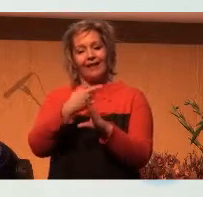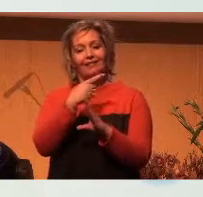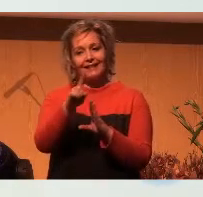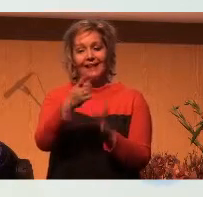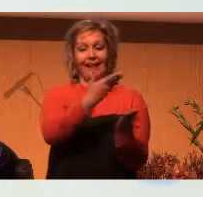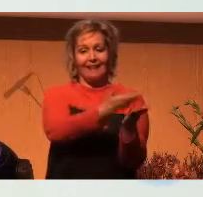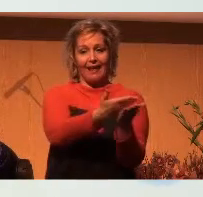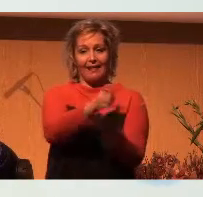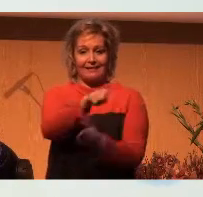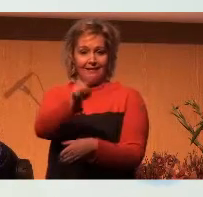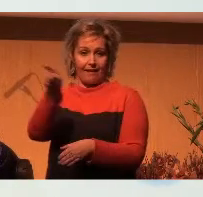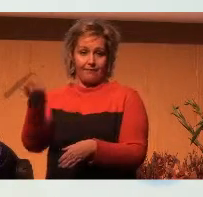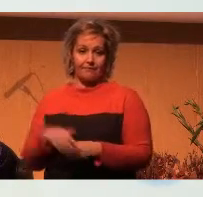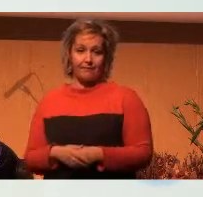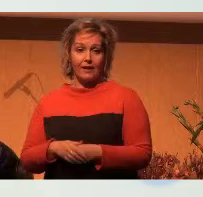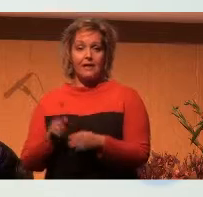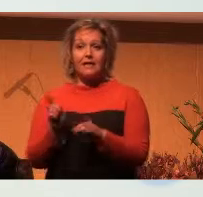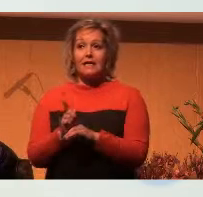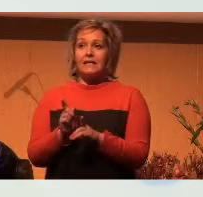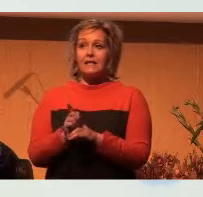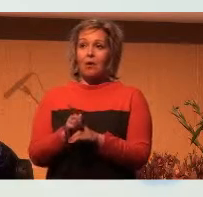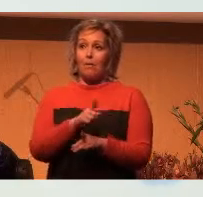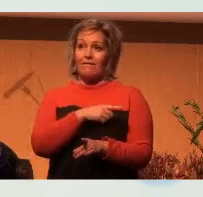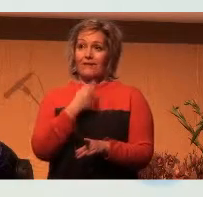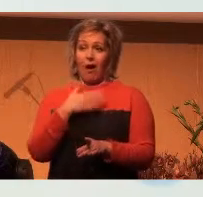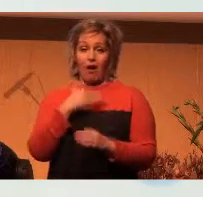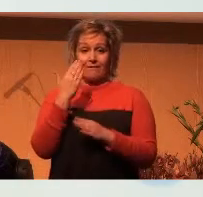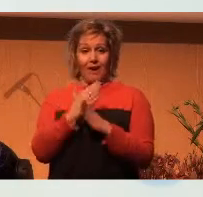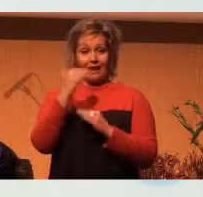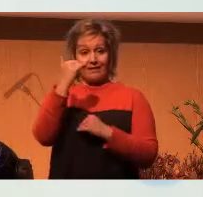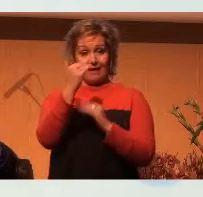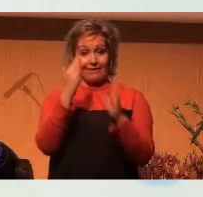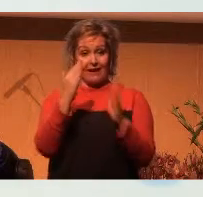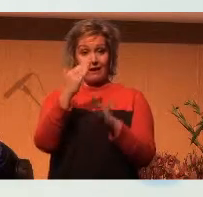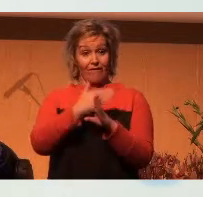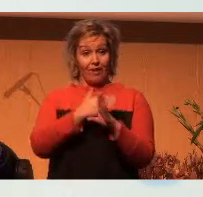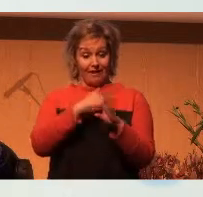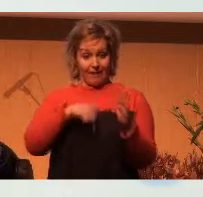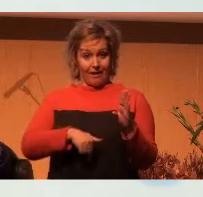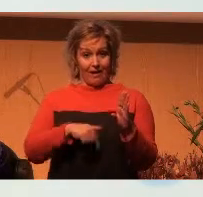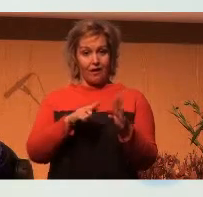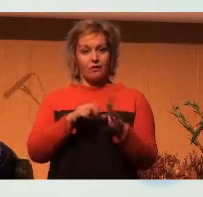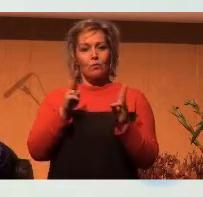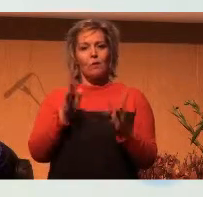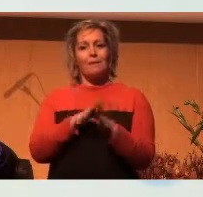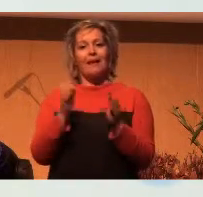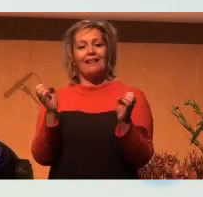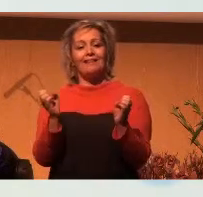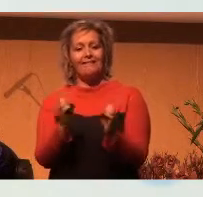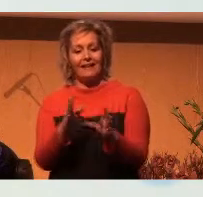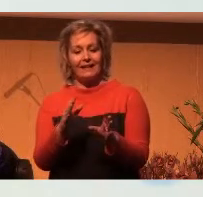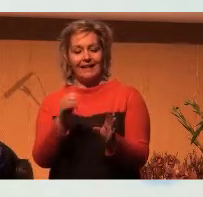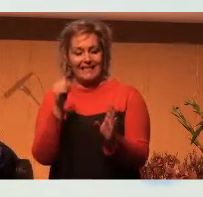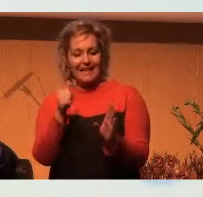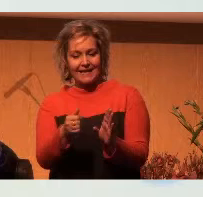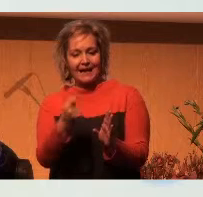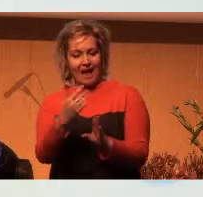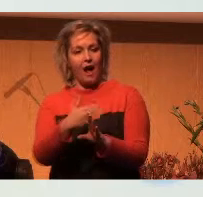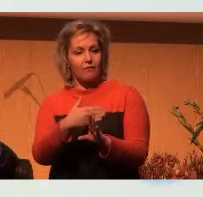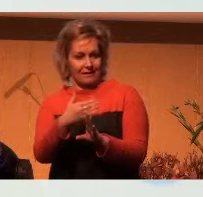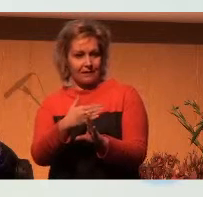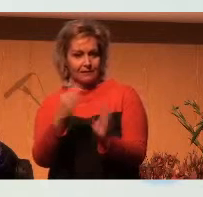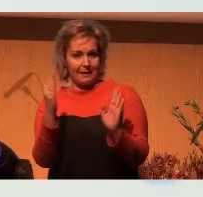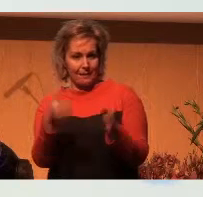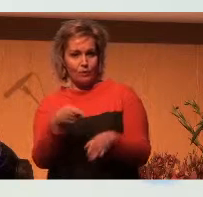tjenestene. Slik som vi har definert kvalitet i Norge, så er også brukermedvirkning i seg selv en